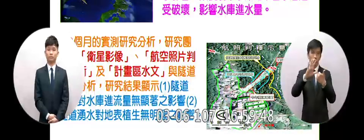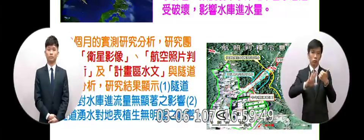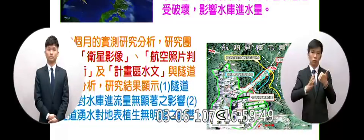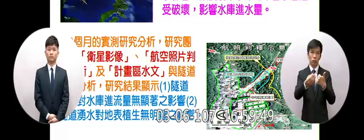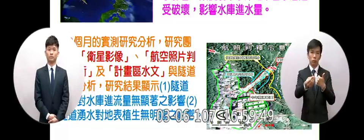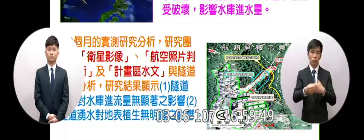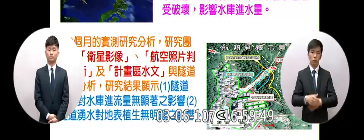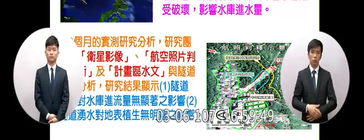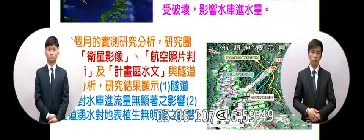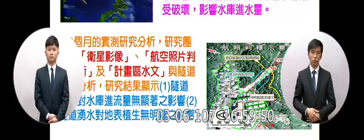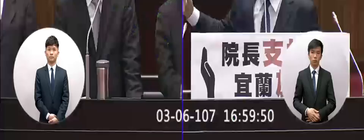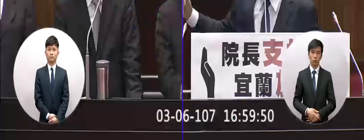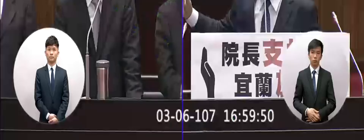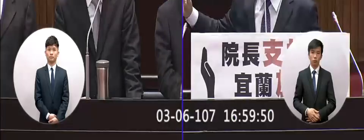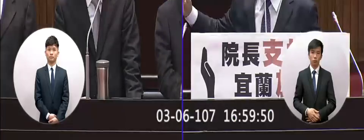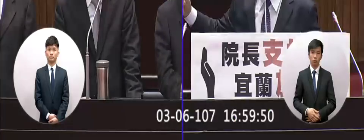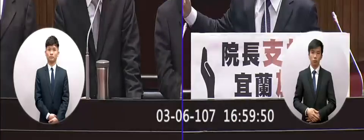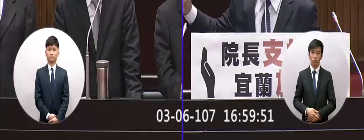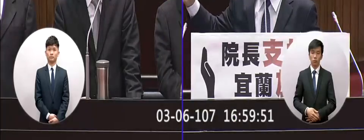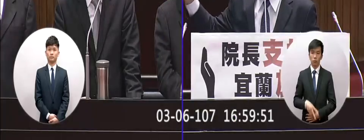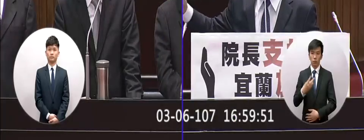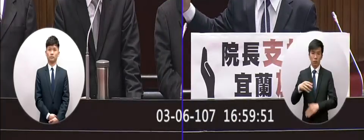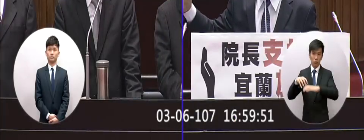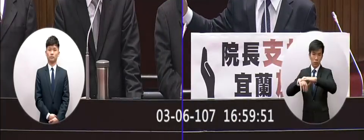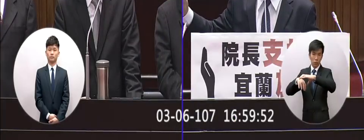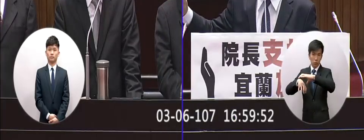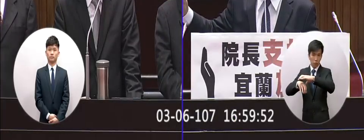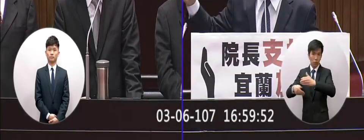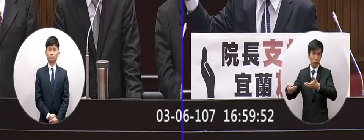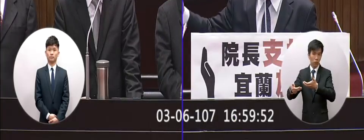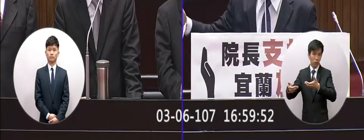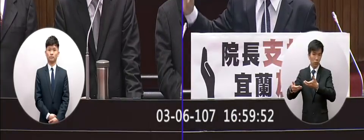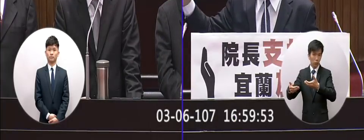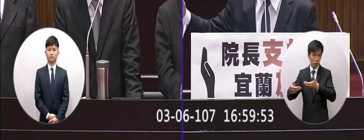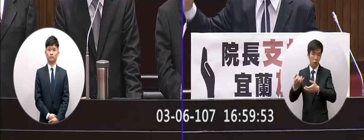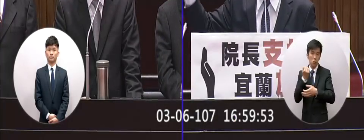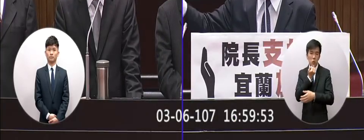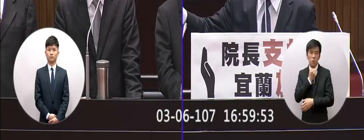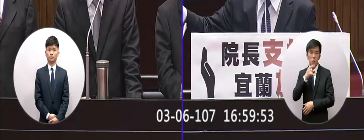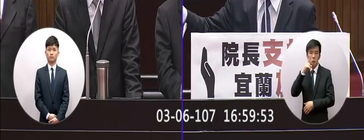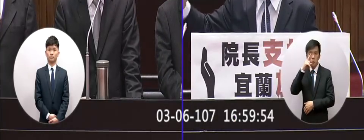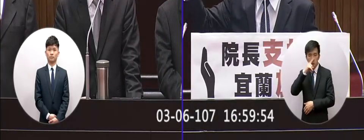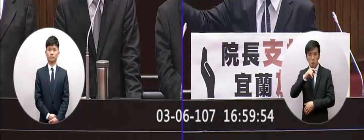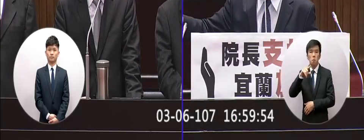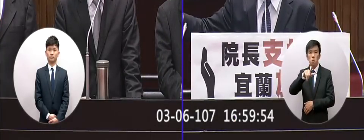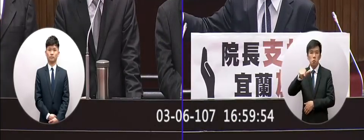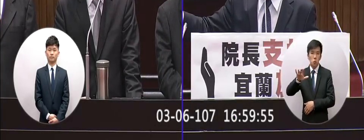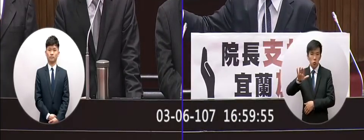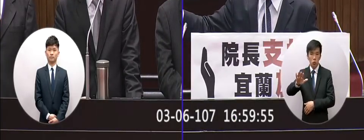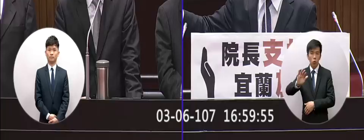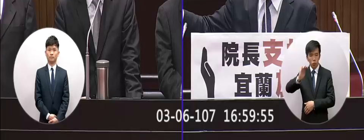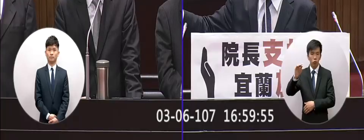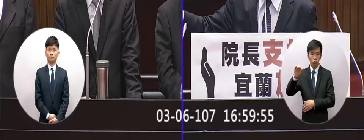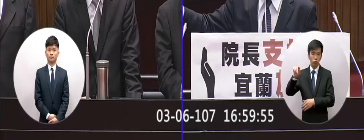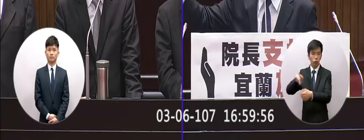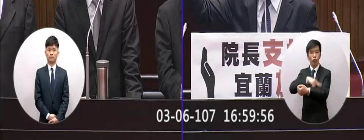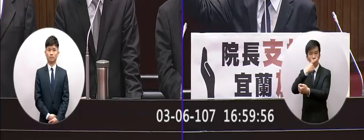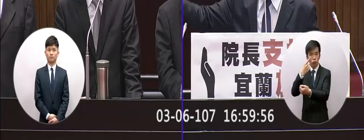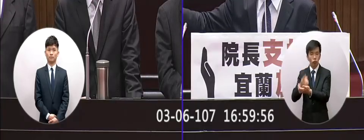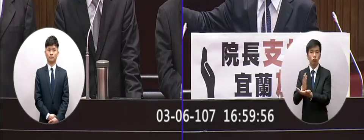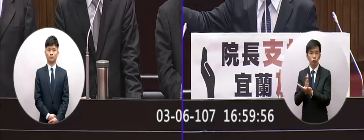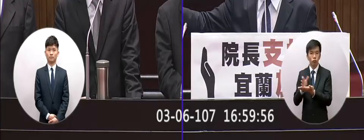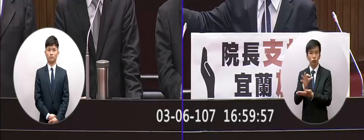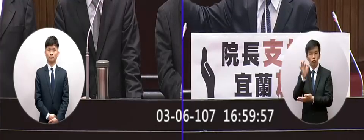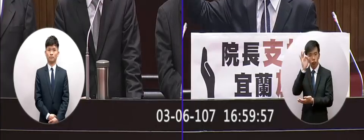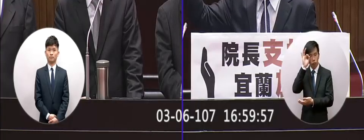当然在这个新建的过程难免有一些地表上的一些污染或怎么样，但整体来讲我